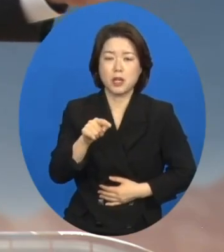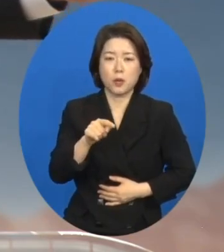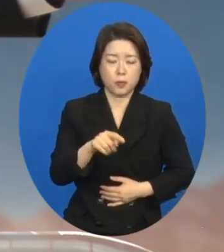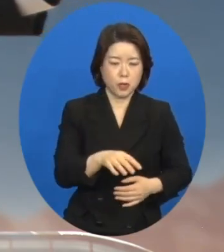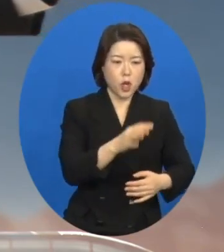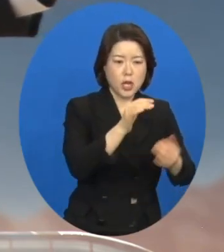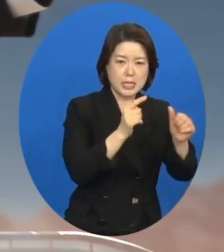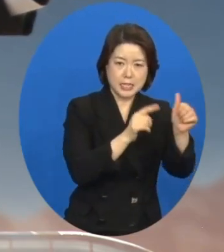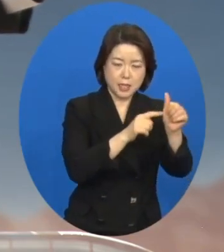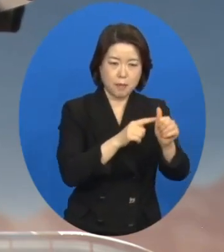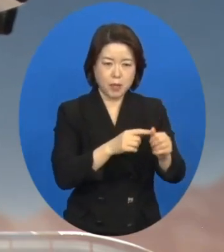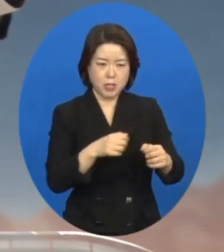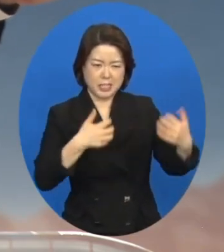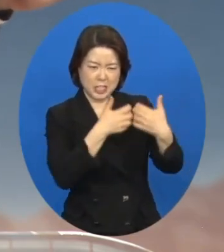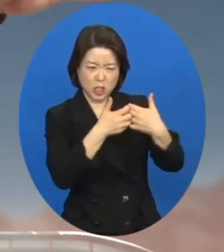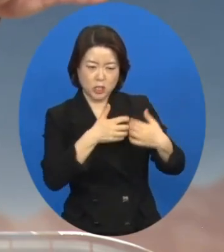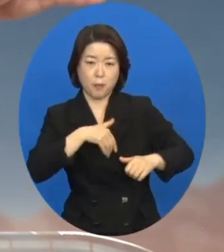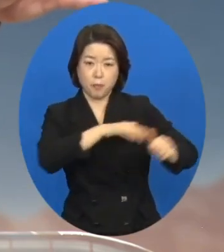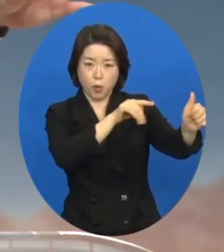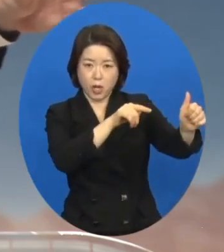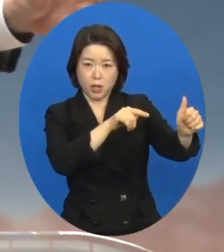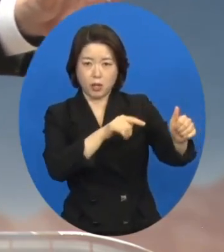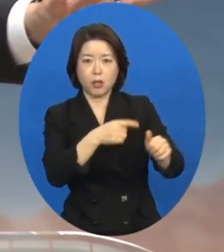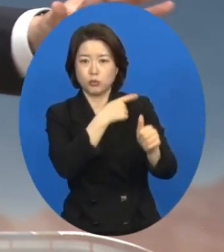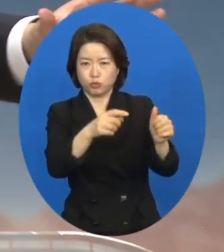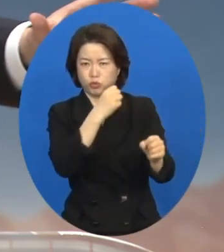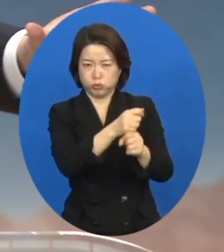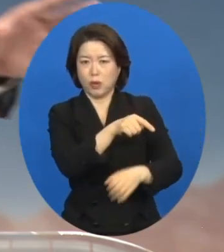지독한 죄인 중에 죄인이죠.